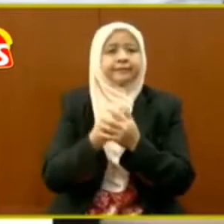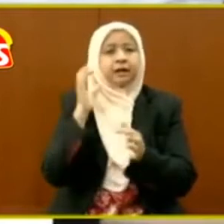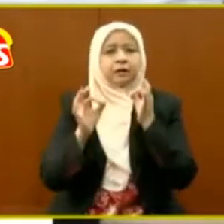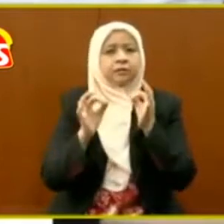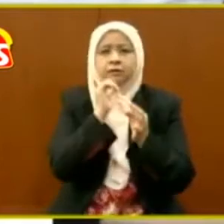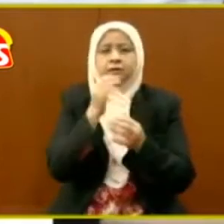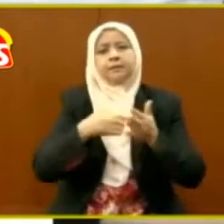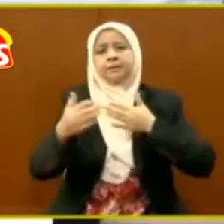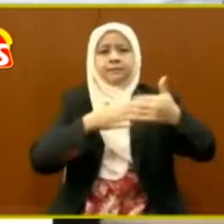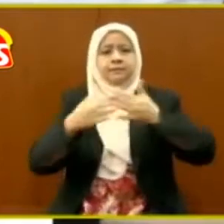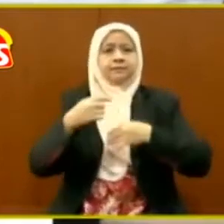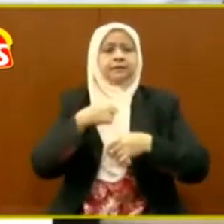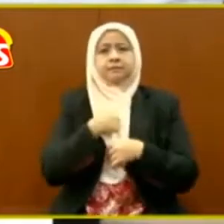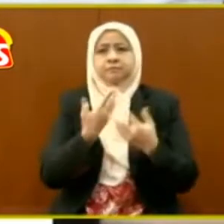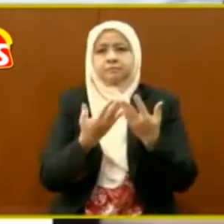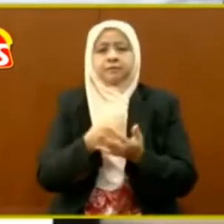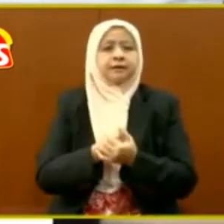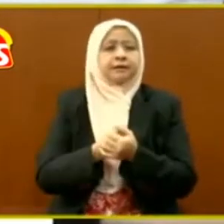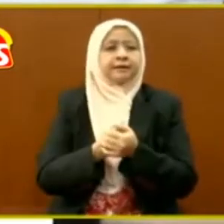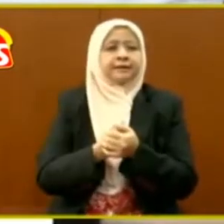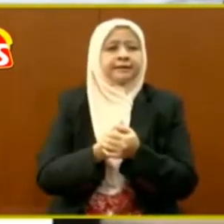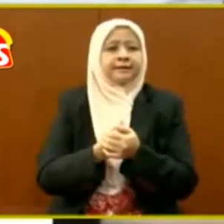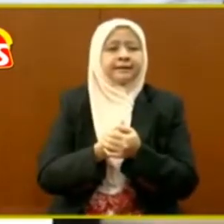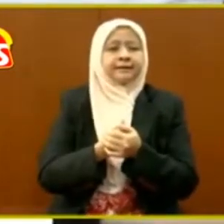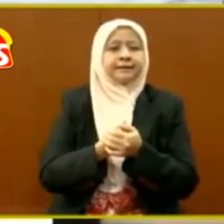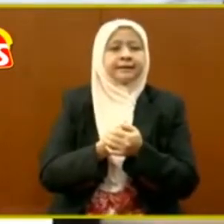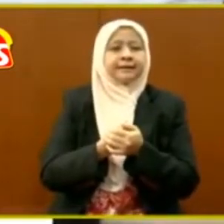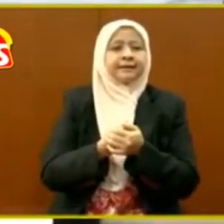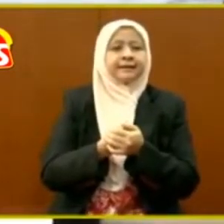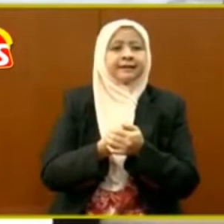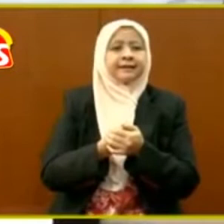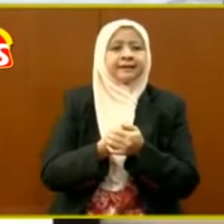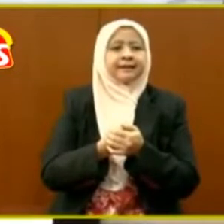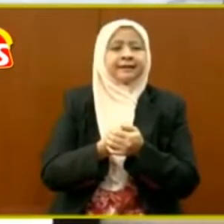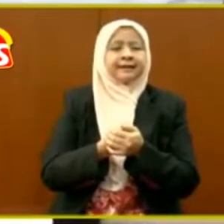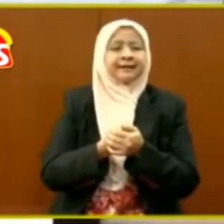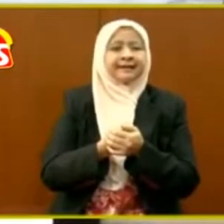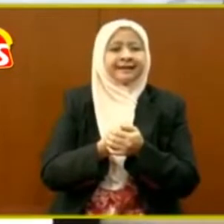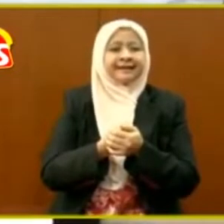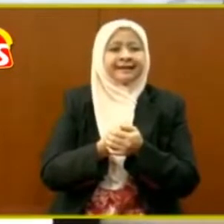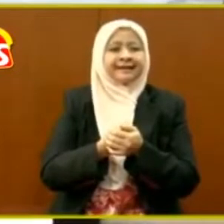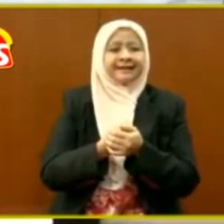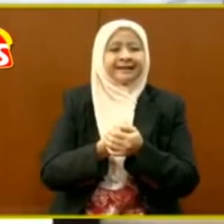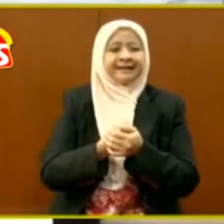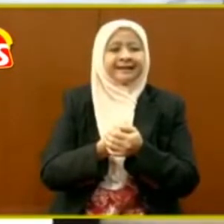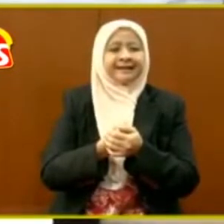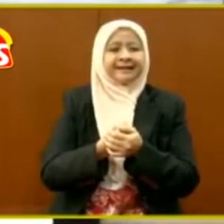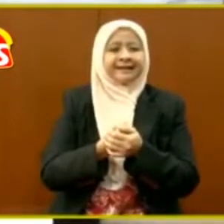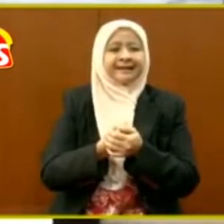bukan tak pernah tadi Pilihlah sebut nama udah tusiana Ibrahim dari tum.hi.ho yang Taman timbul dah Minta